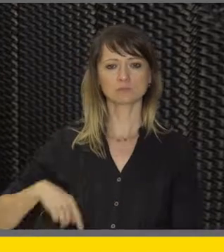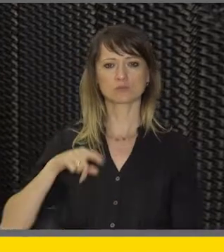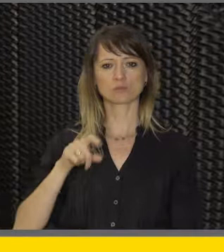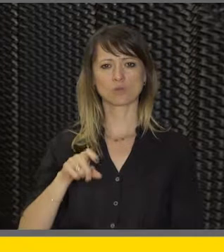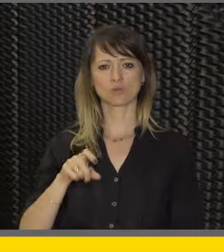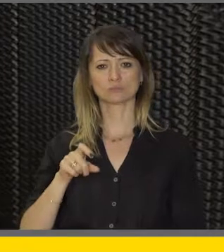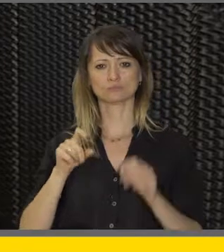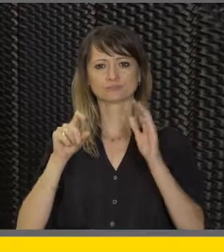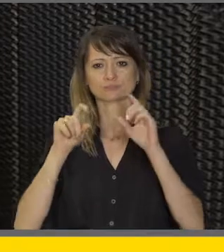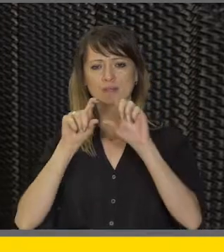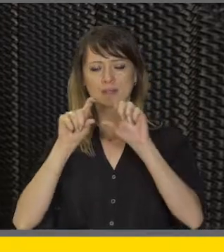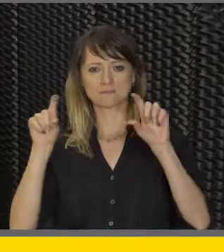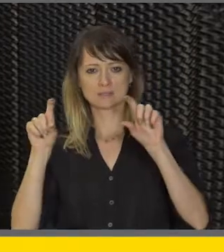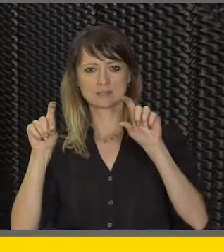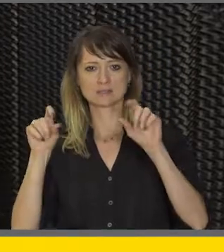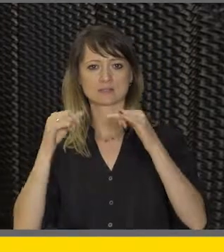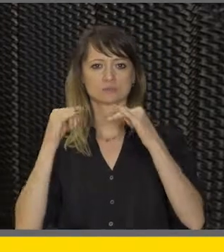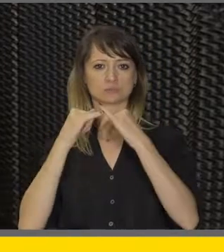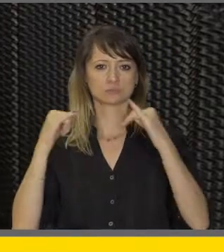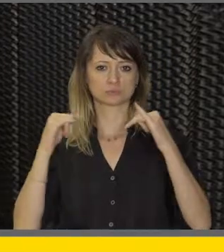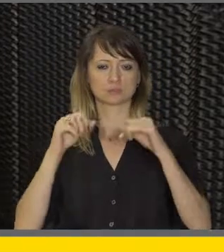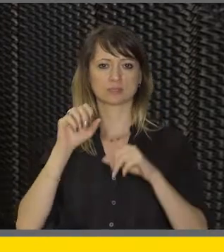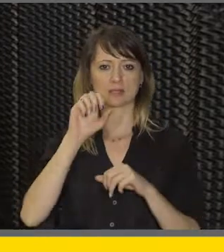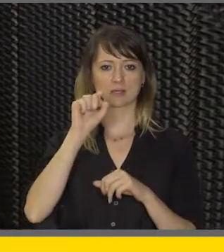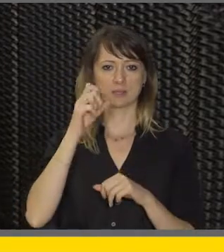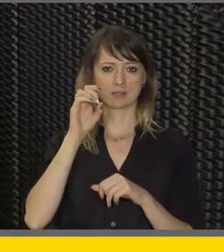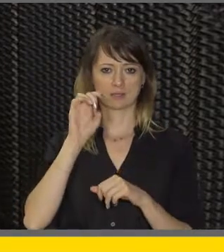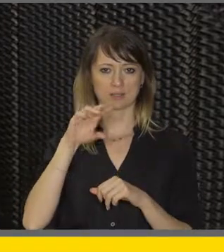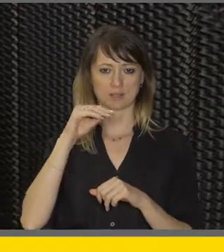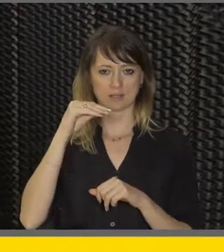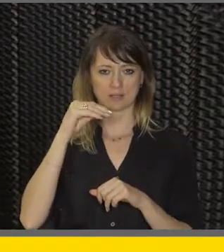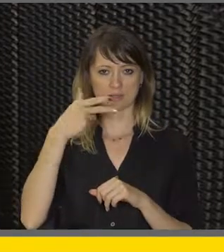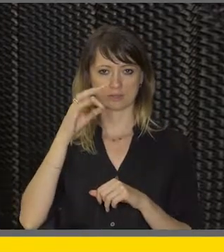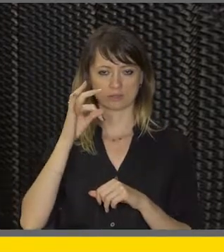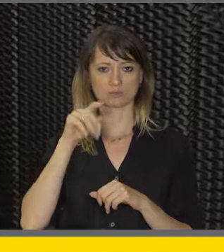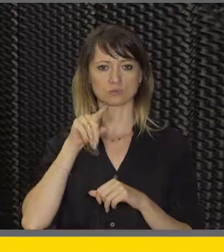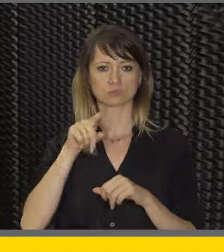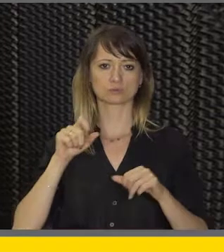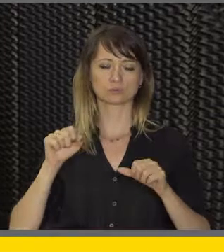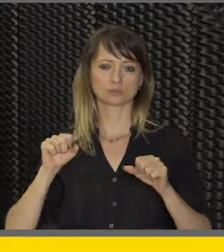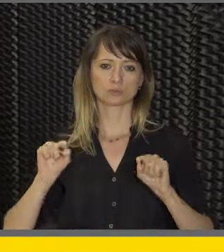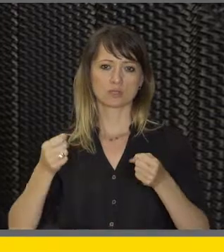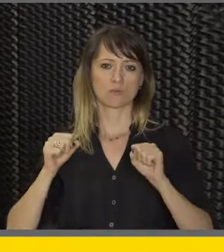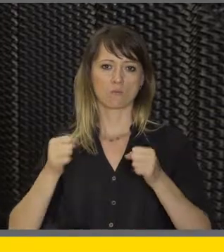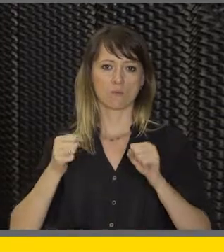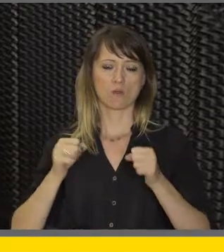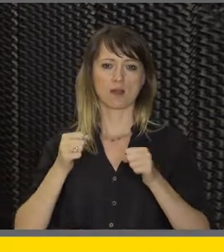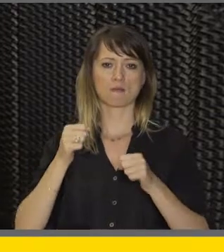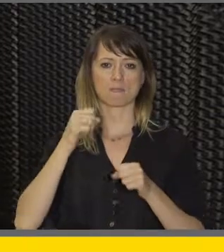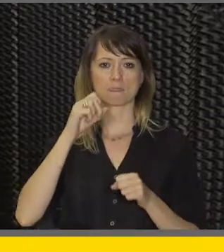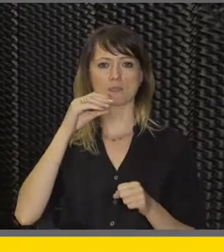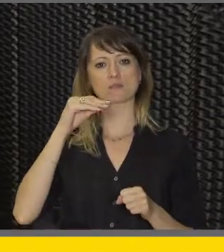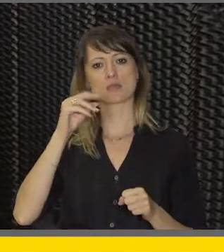różnych agend, ale takie wybraliśmy chyba najistotniejsze, to przede wszystkim działalność ekonomiczna, która wiąże